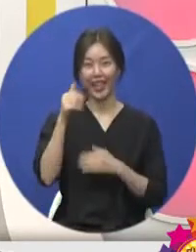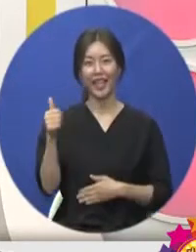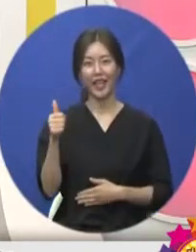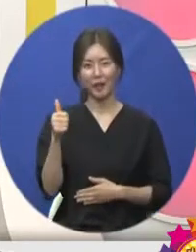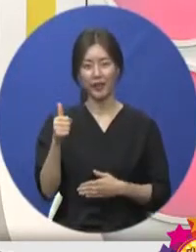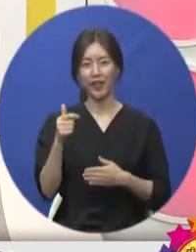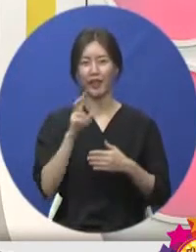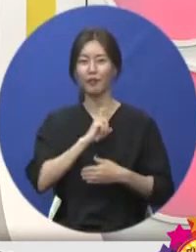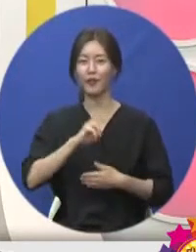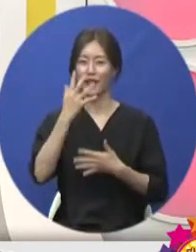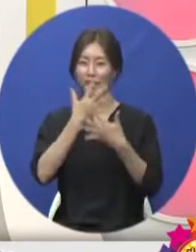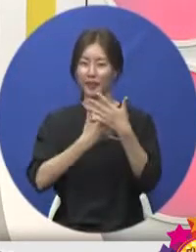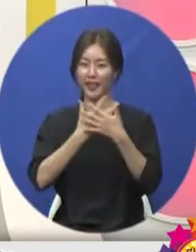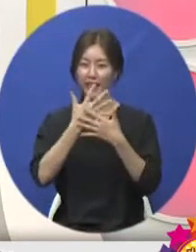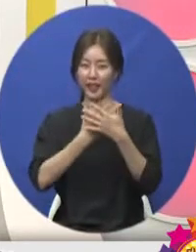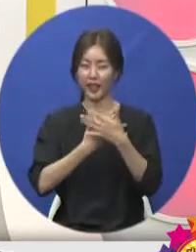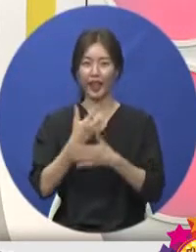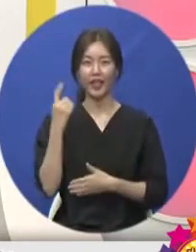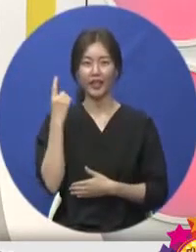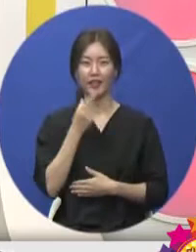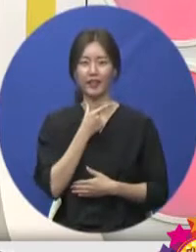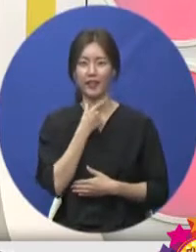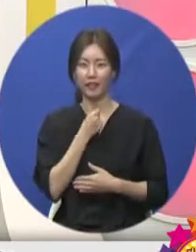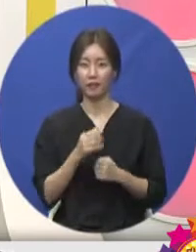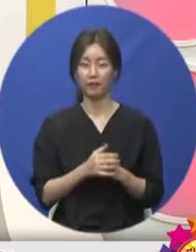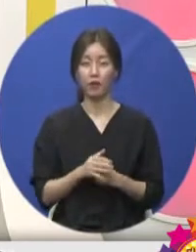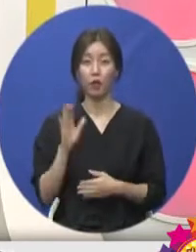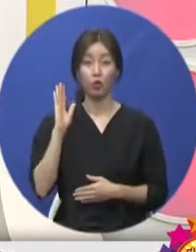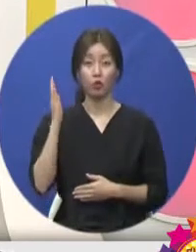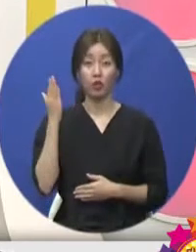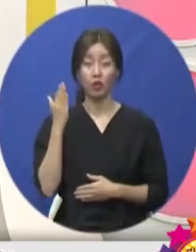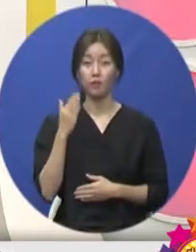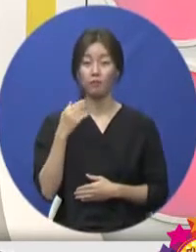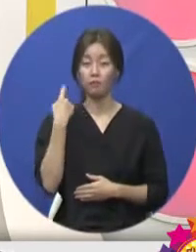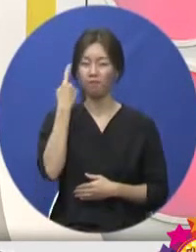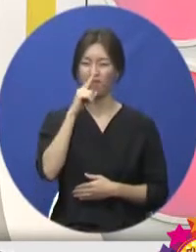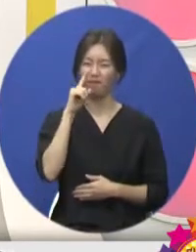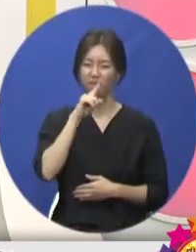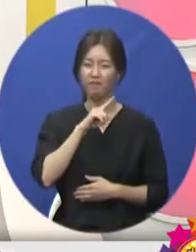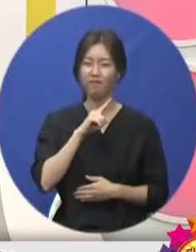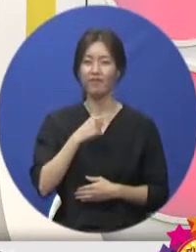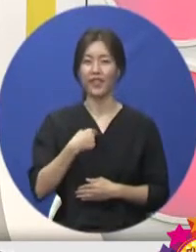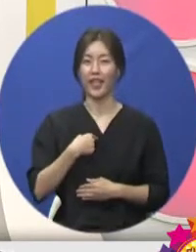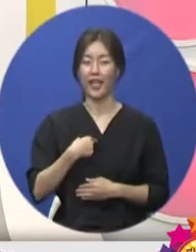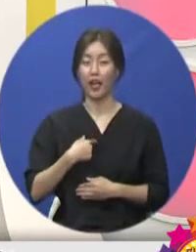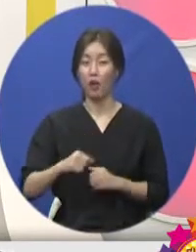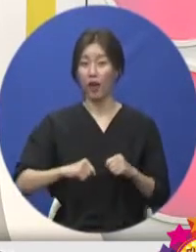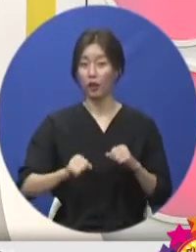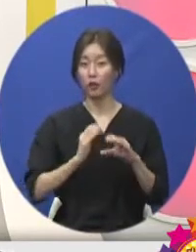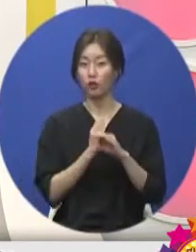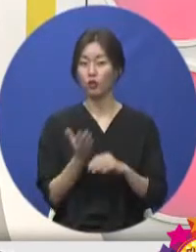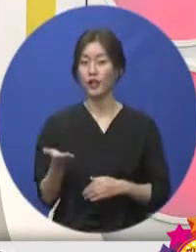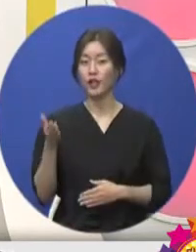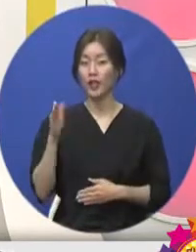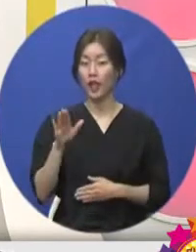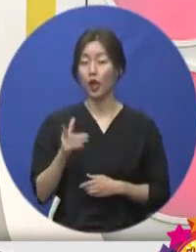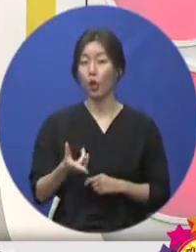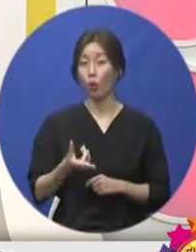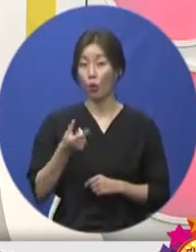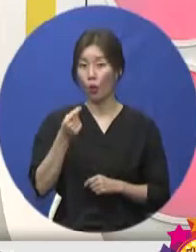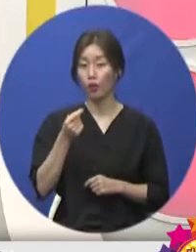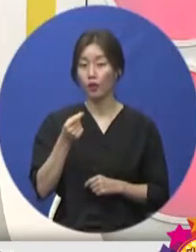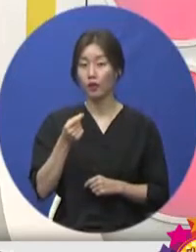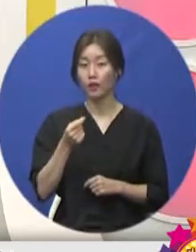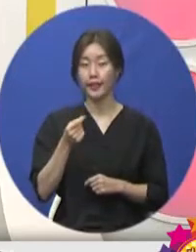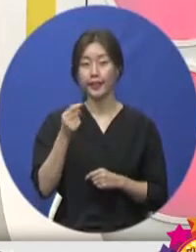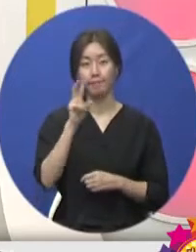네. 뮤직비디오를 듣고 오려고 합니다. 네. 지금 요즘에는 못난 내가란 노래도 열심히 활동 중이신데요. 좀 있으면 곧